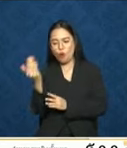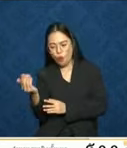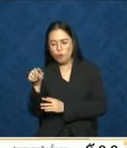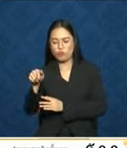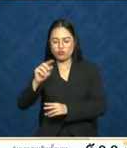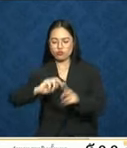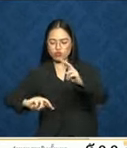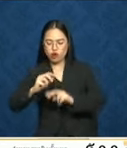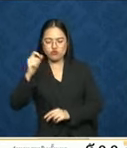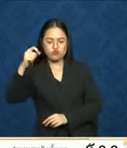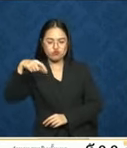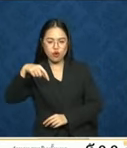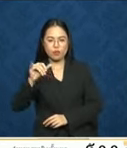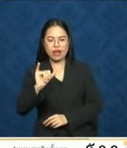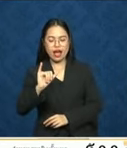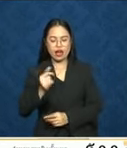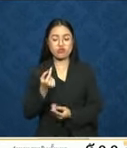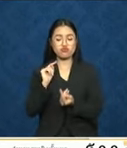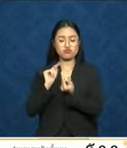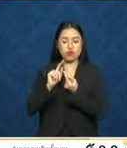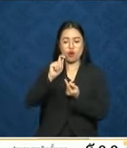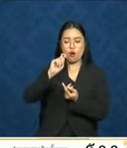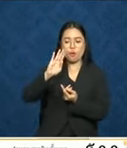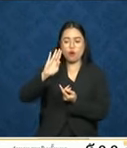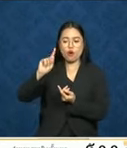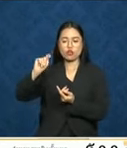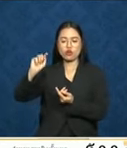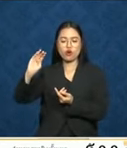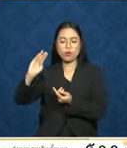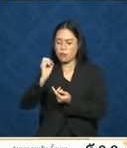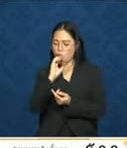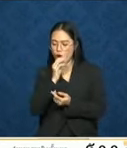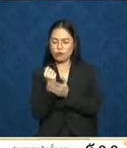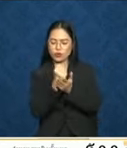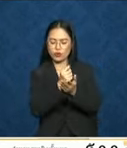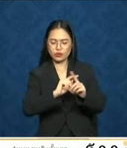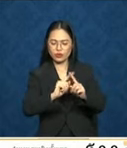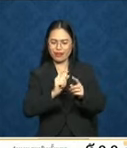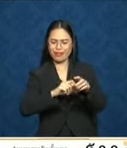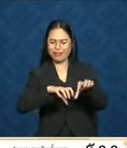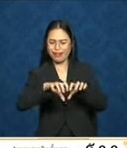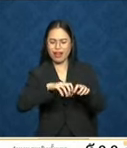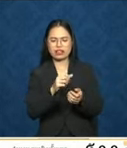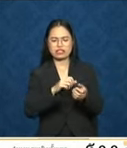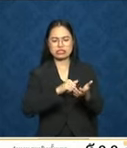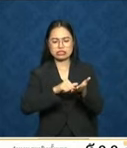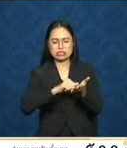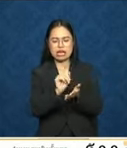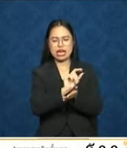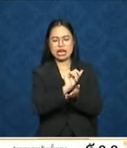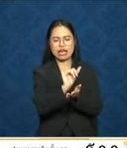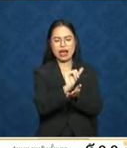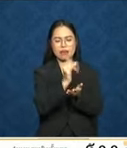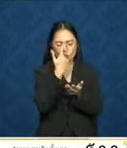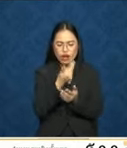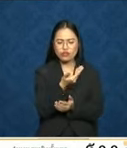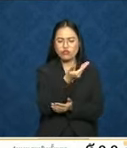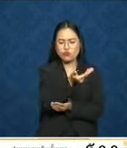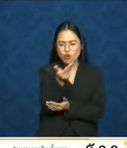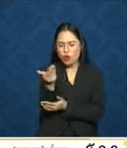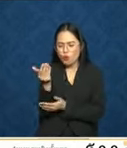ครับทราบและจะเข้าไปแก้ปัญหาแต่ยังไม่ทันได้เข้าไปดำเนินการครับเพราะจำเป็นต้องขออนุญาตหน่วยงานเจ้าของพื้นที่หลายหน่วยงานนะ